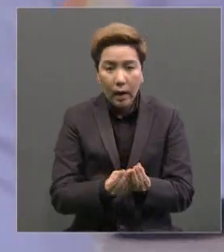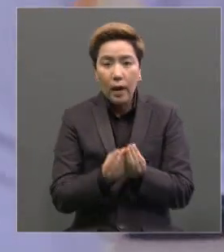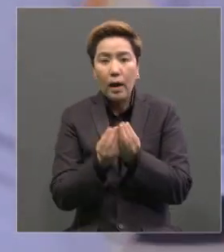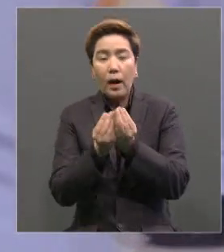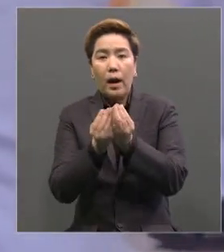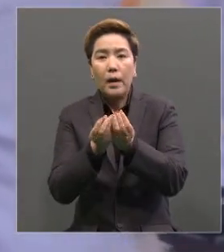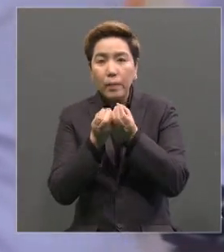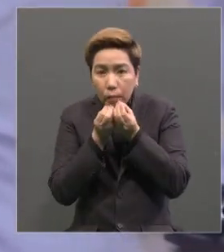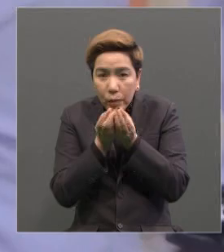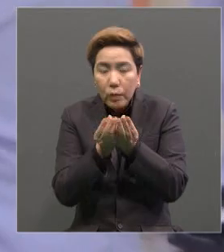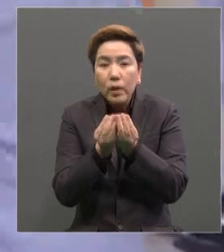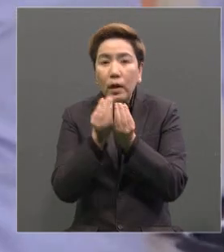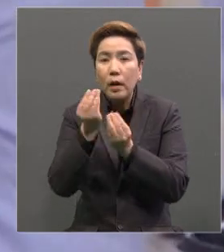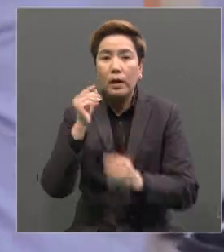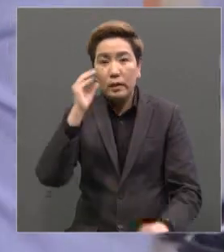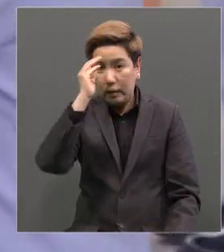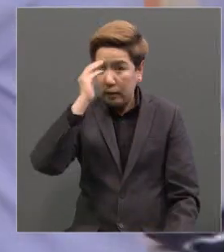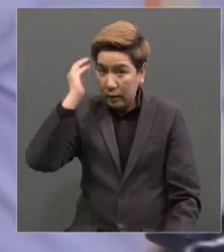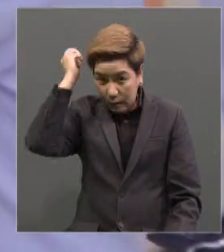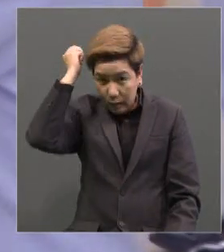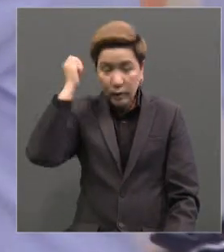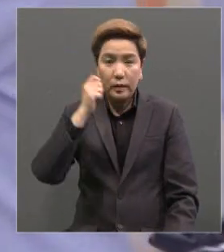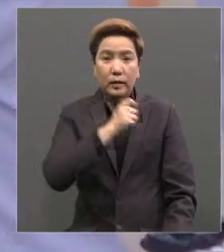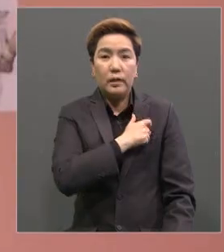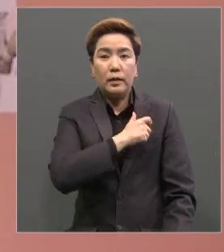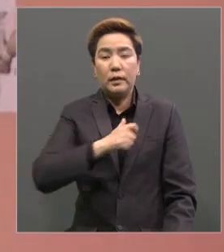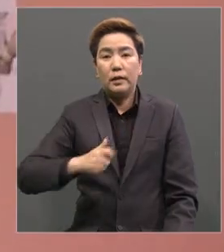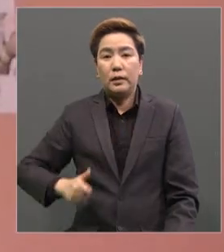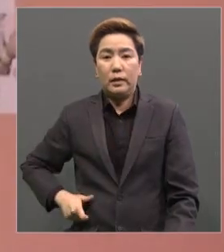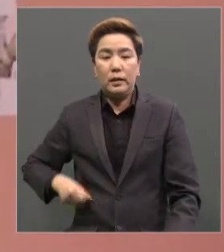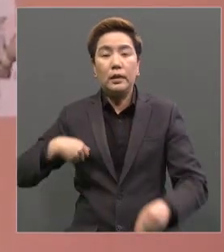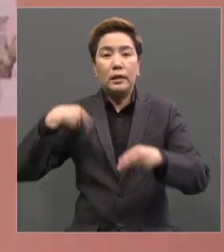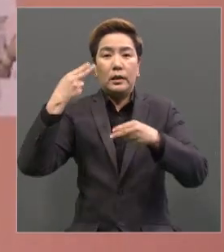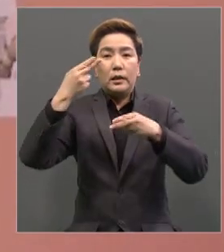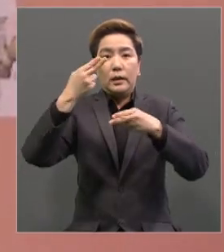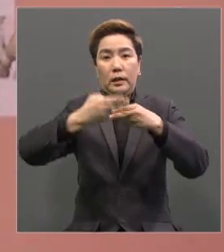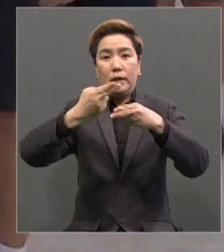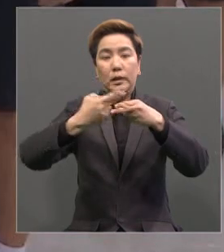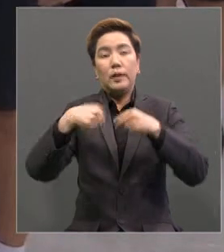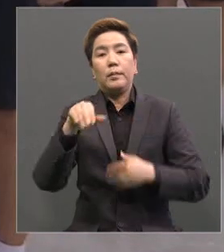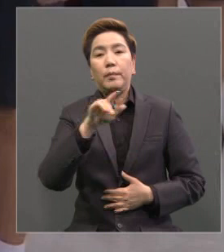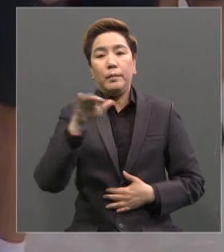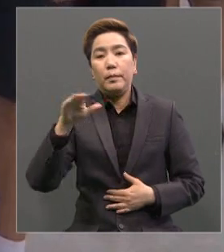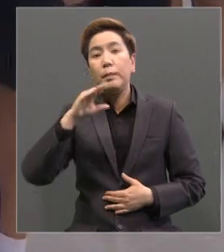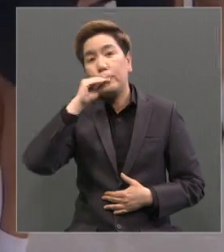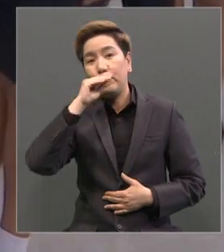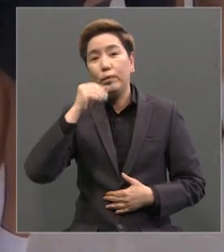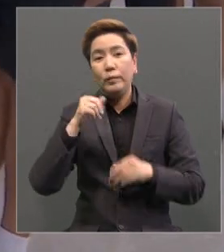พระเจ้าลูกเธอเจ้าฟ้าพัชรกิติยาภาและเรนทิราเทพยวดีกรมหลวงราชสีห์พิพัฒน์